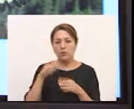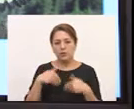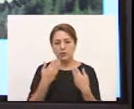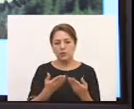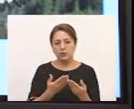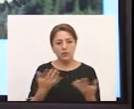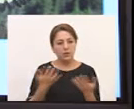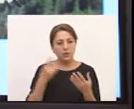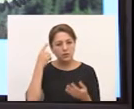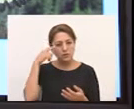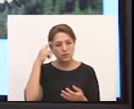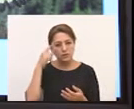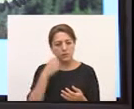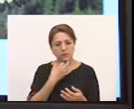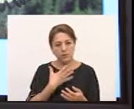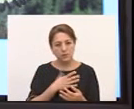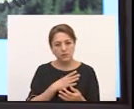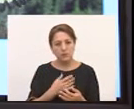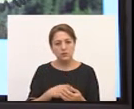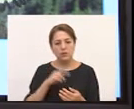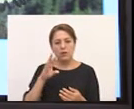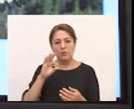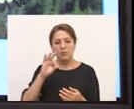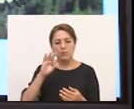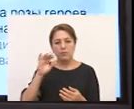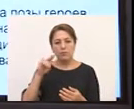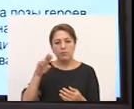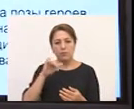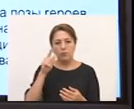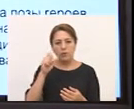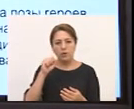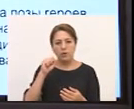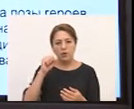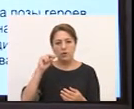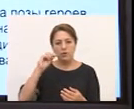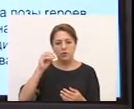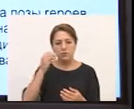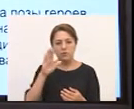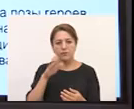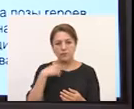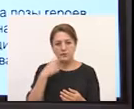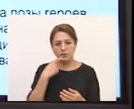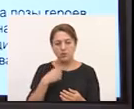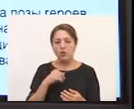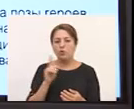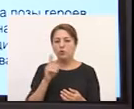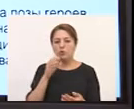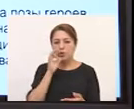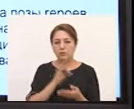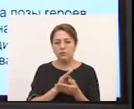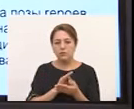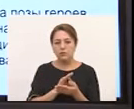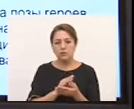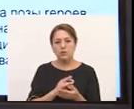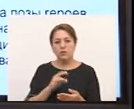калмыцкая сказка?» – продолжил Пугачев. И что ответил на эти слова